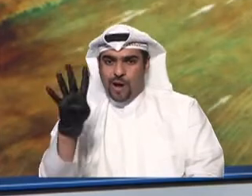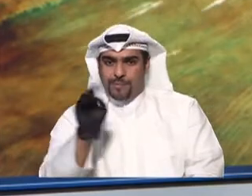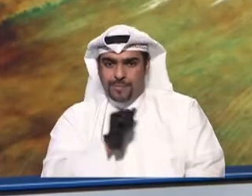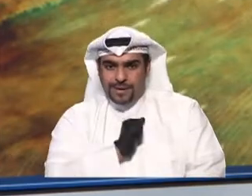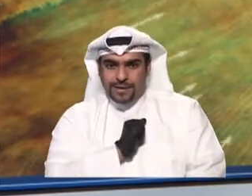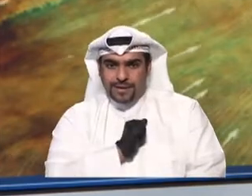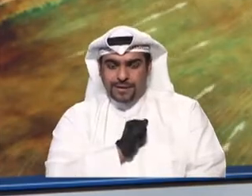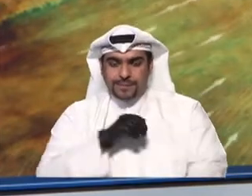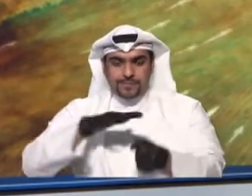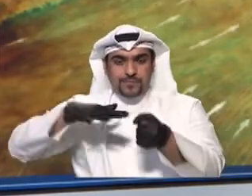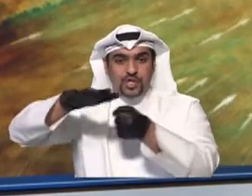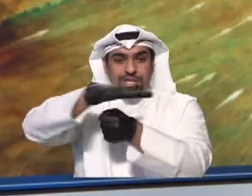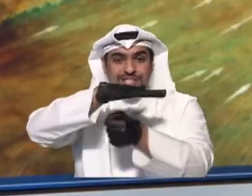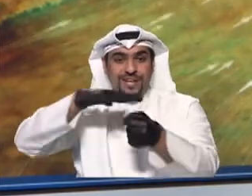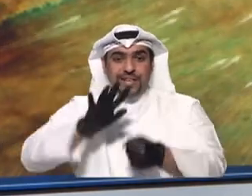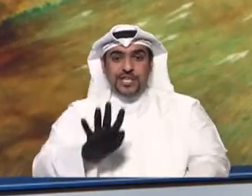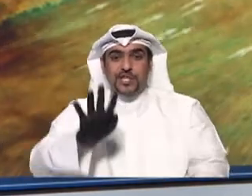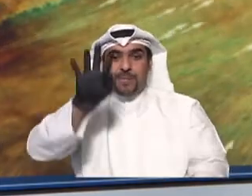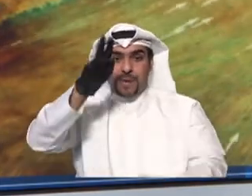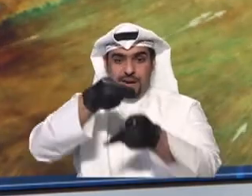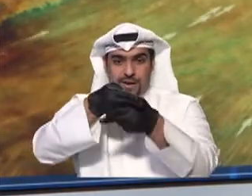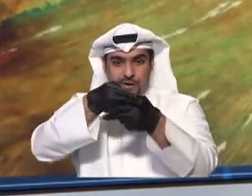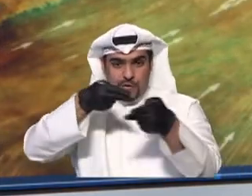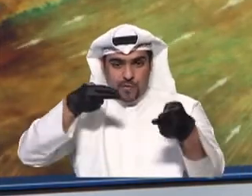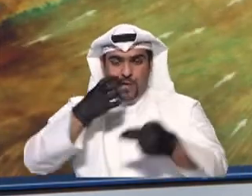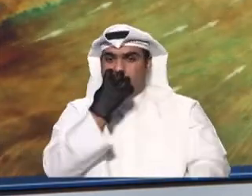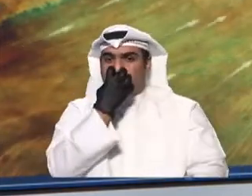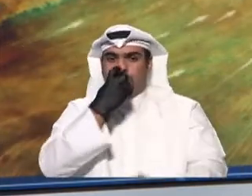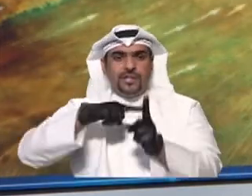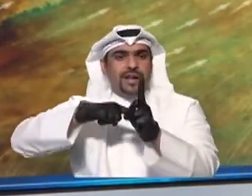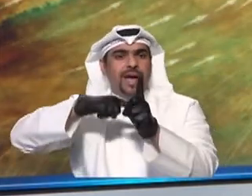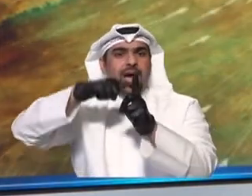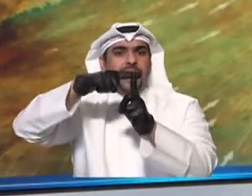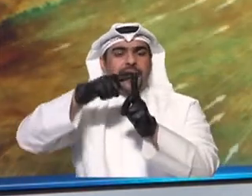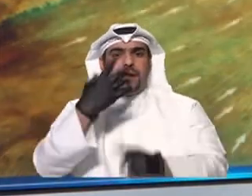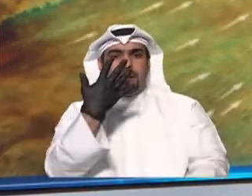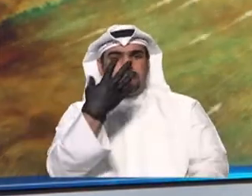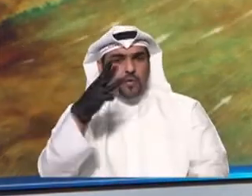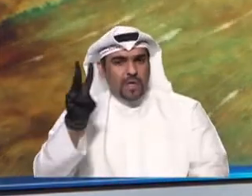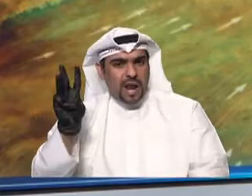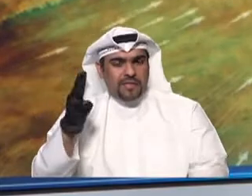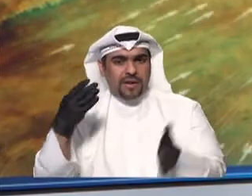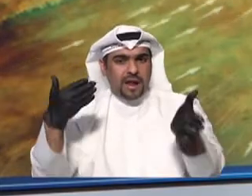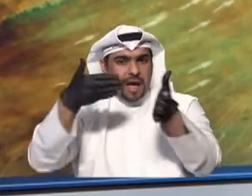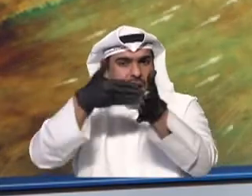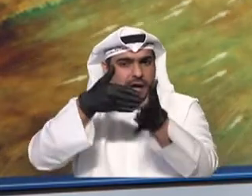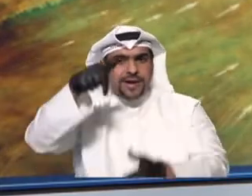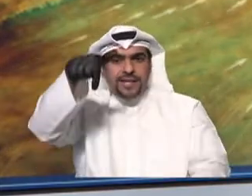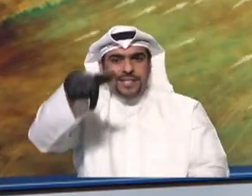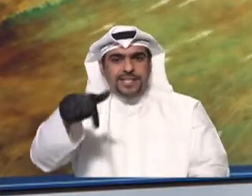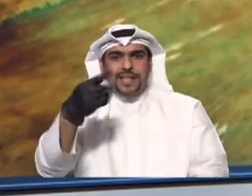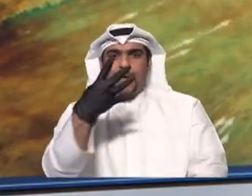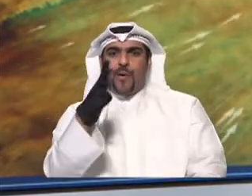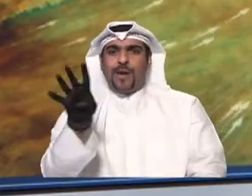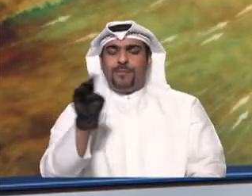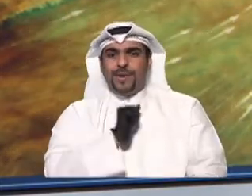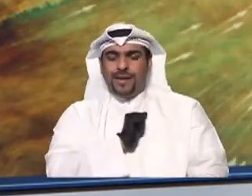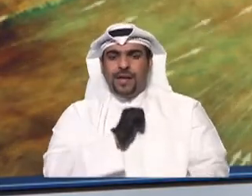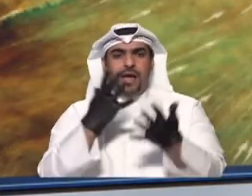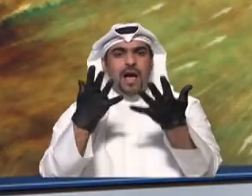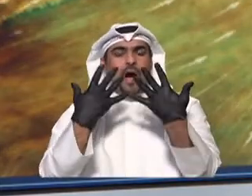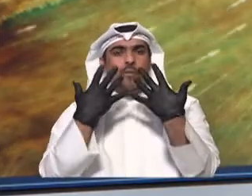جزرنا الشمالية وربا بوفياني فيلتشا متفاوتة ما بين 35 إلى 46 درجة مئوية، مع استمرار الرياح الشمالية